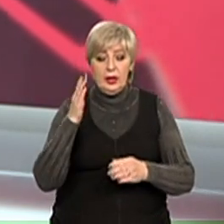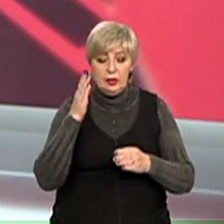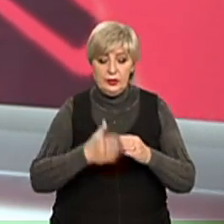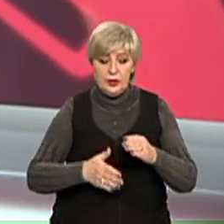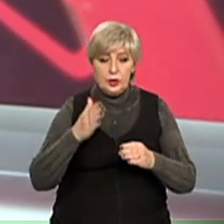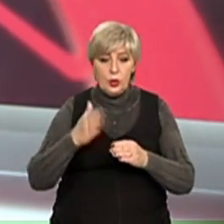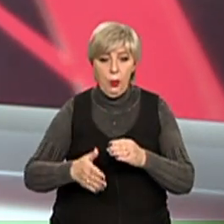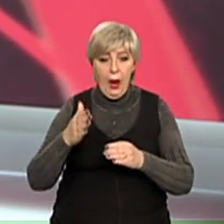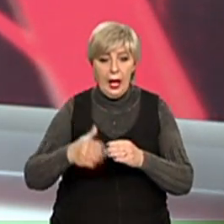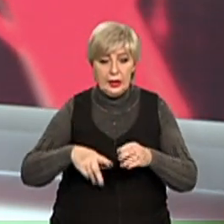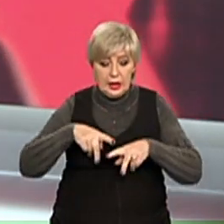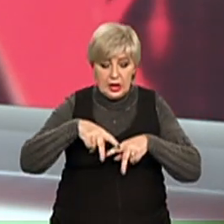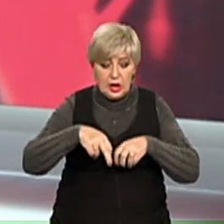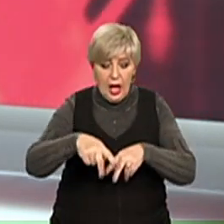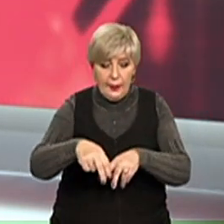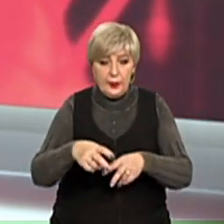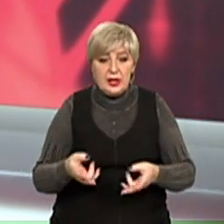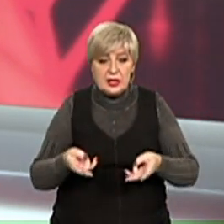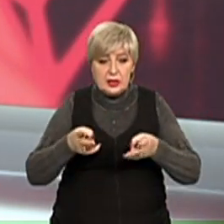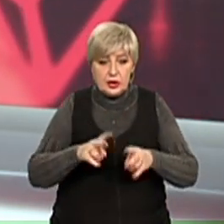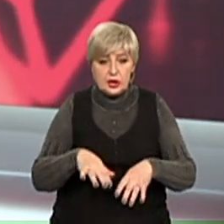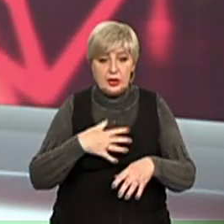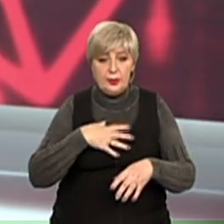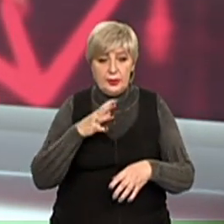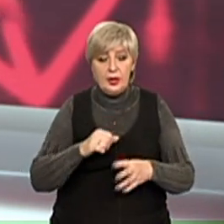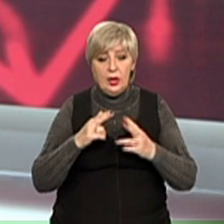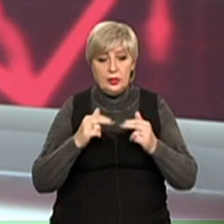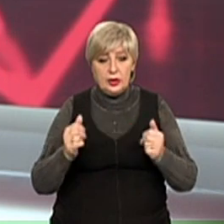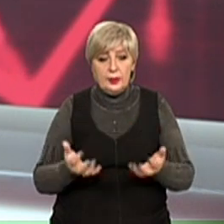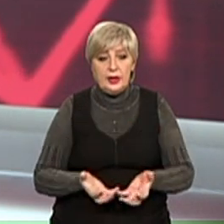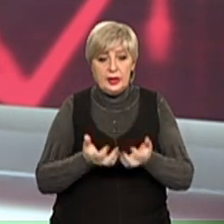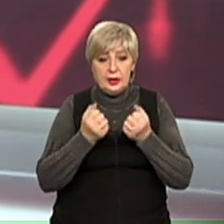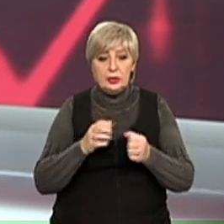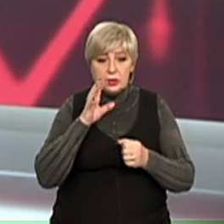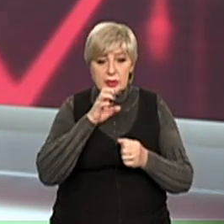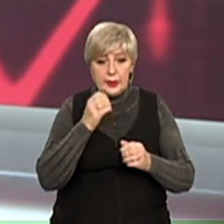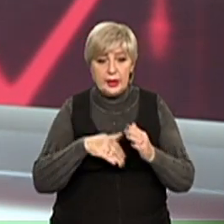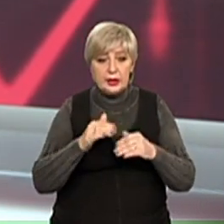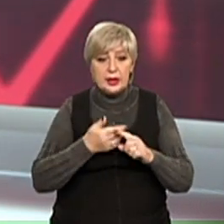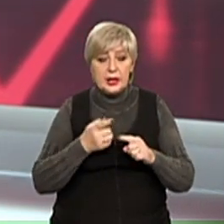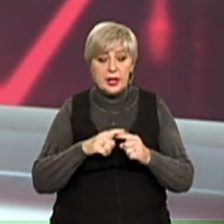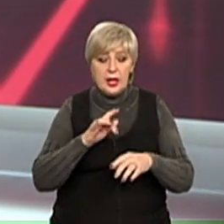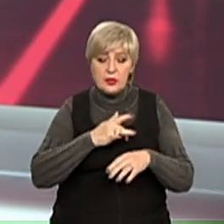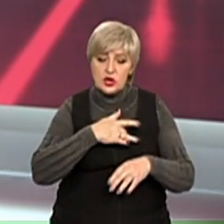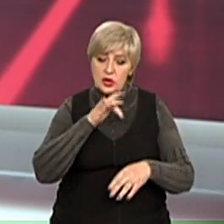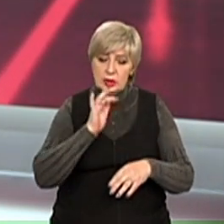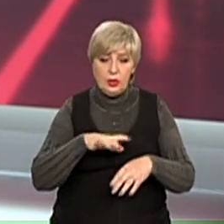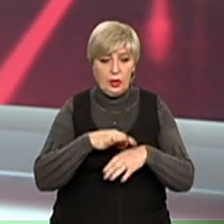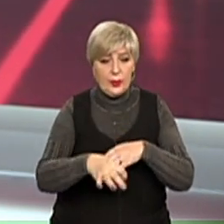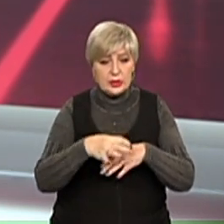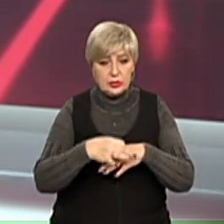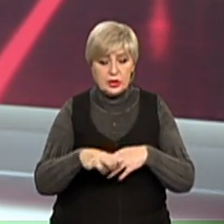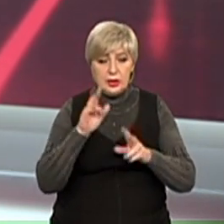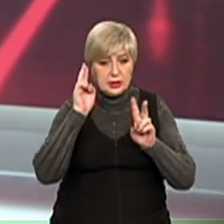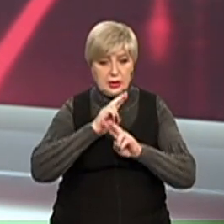Відрубали лапи і залишили помирати. У Дніпрі рятують собаку, над яким жорстоко познущались невідомі.